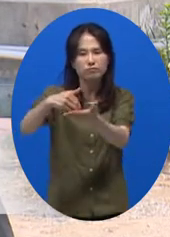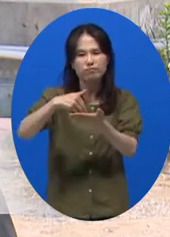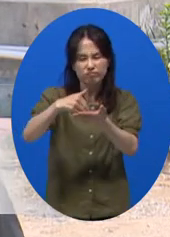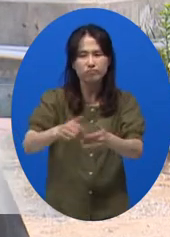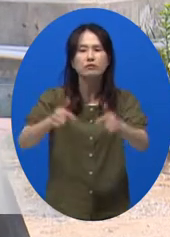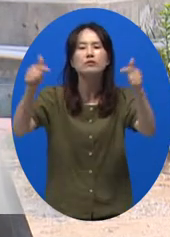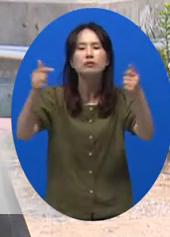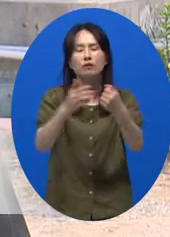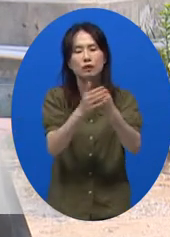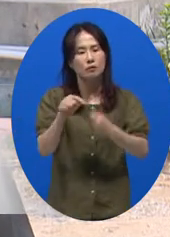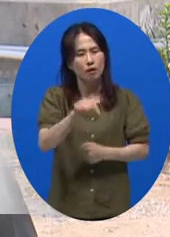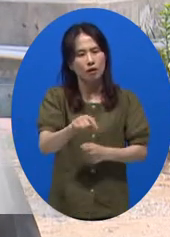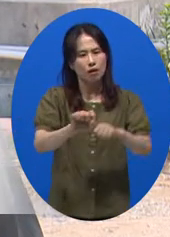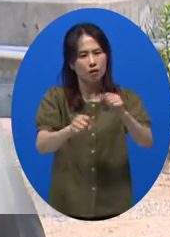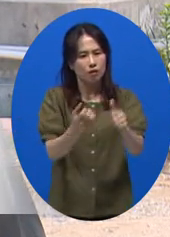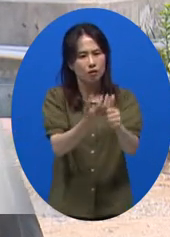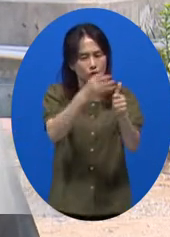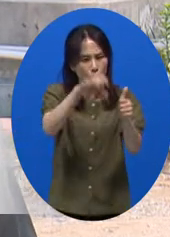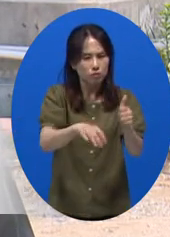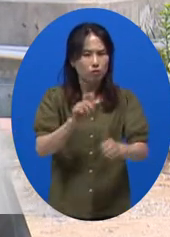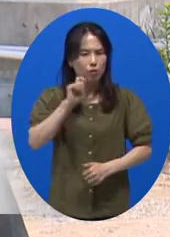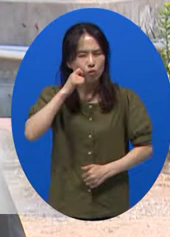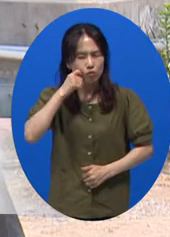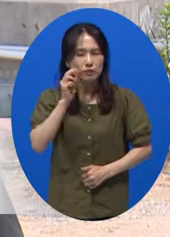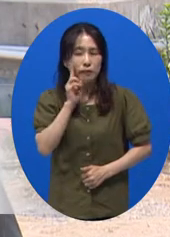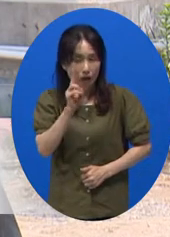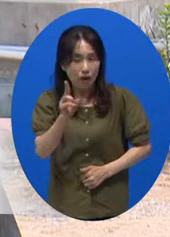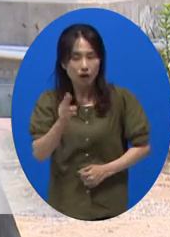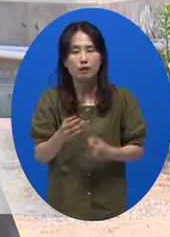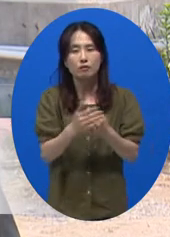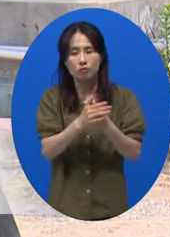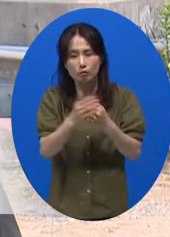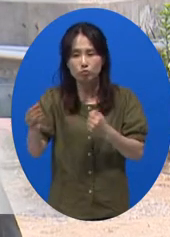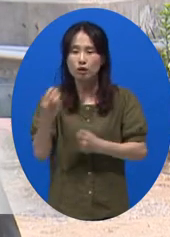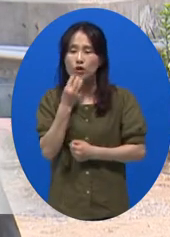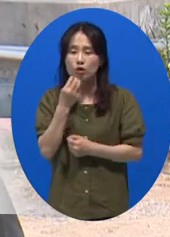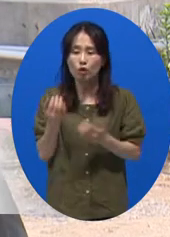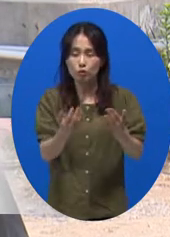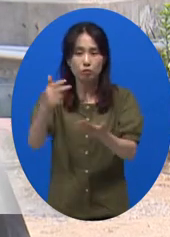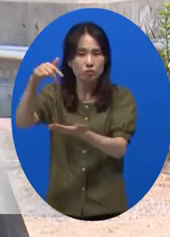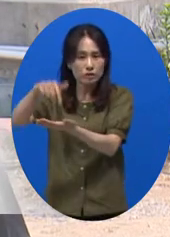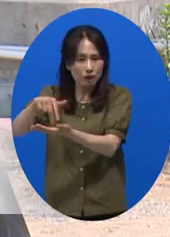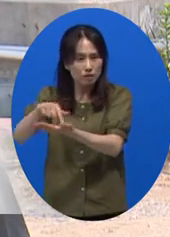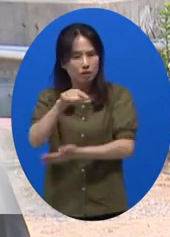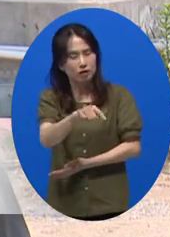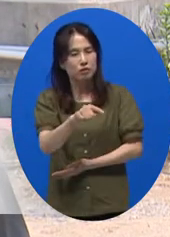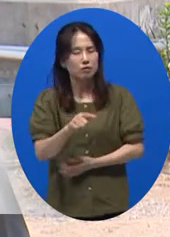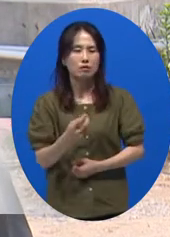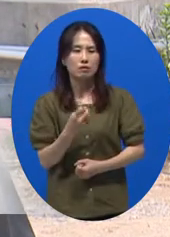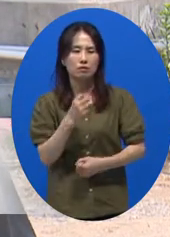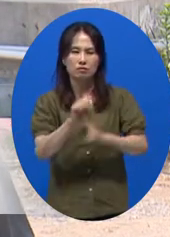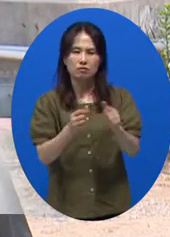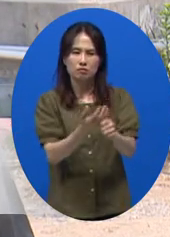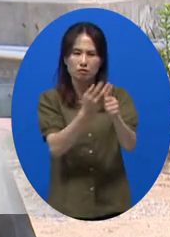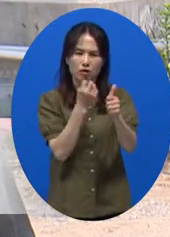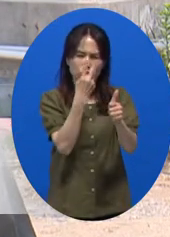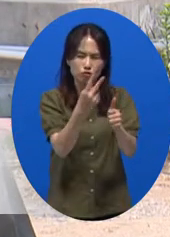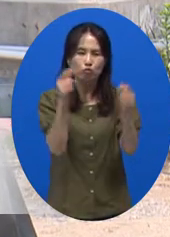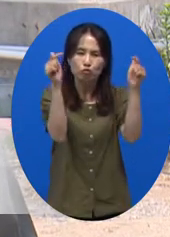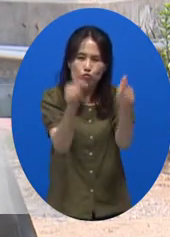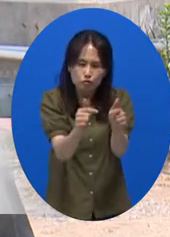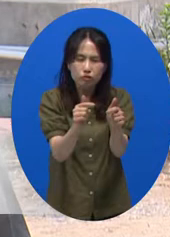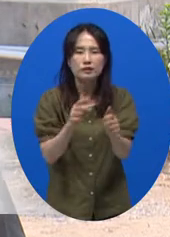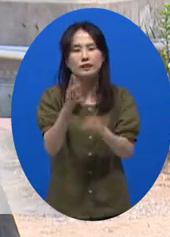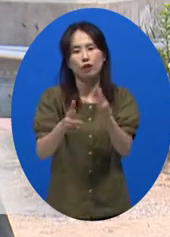민원으로 축산 농가에서 많은 어려움을 겪고 있습니다. 그래서 경기도에서 축산 악취 저감